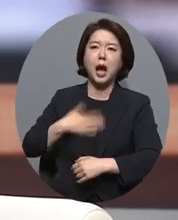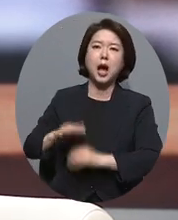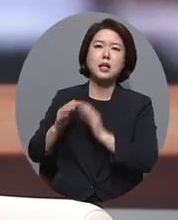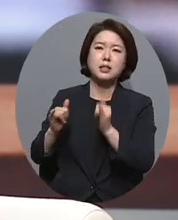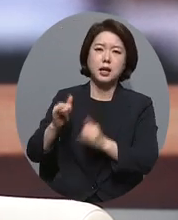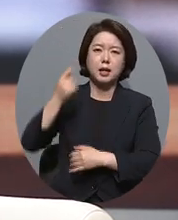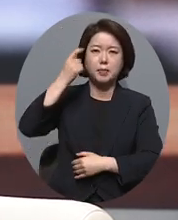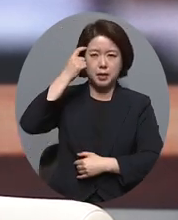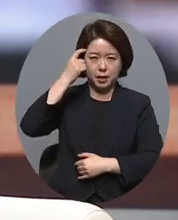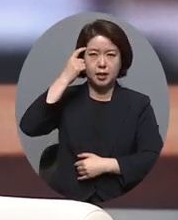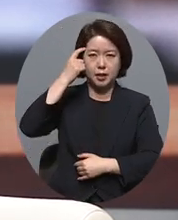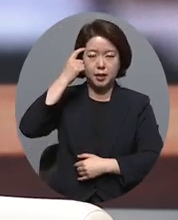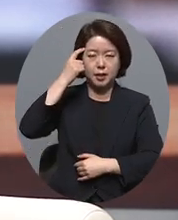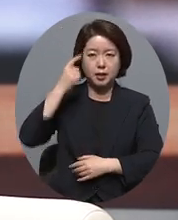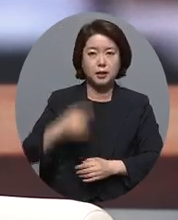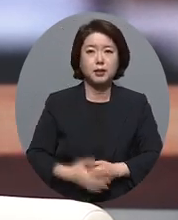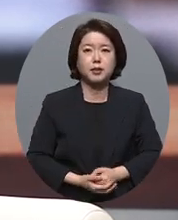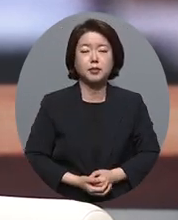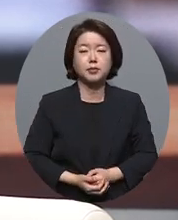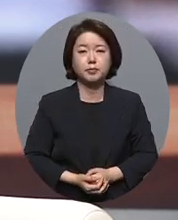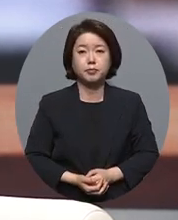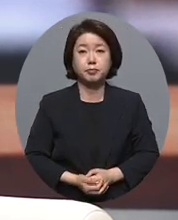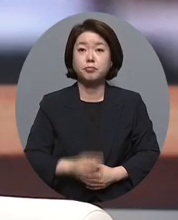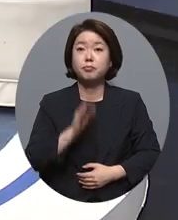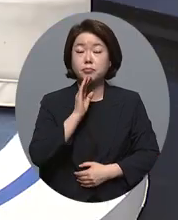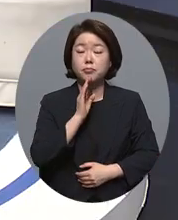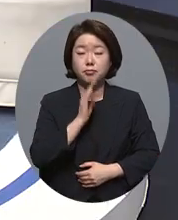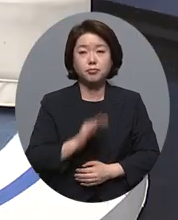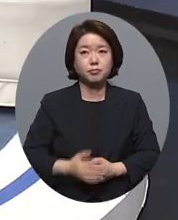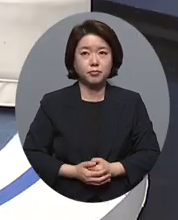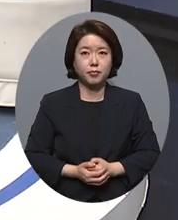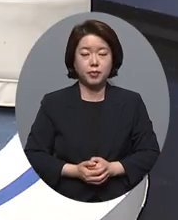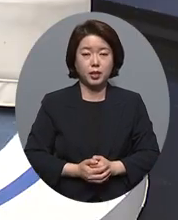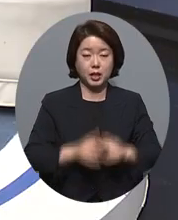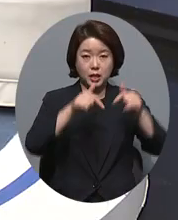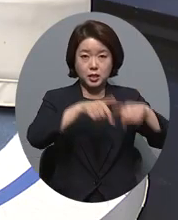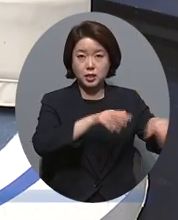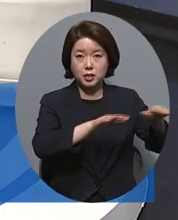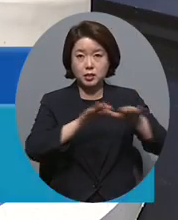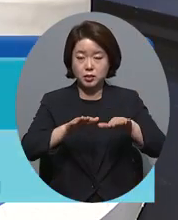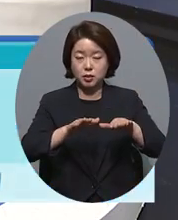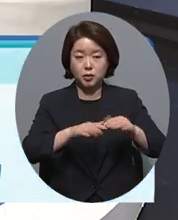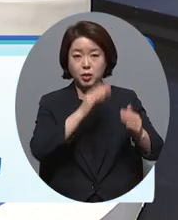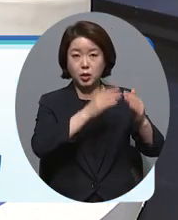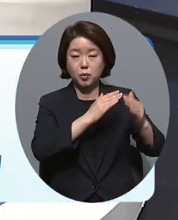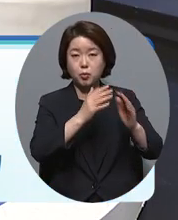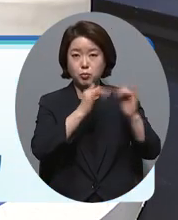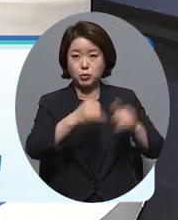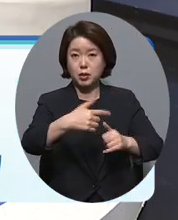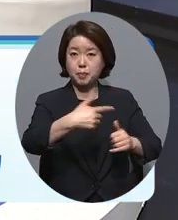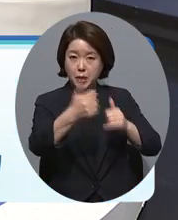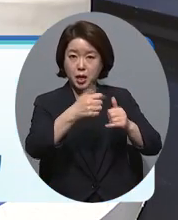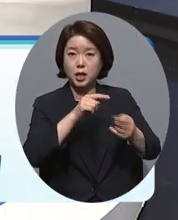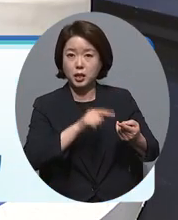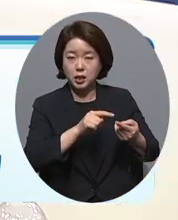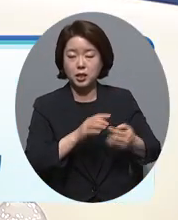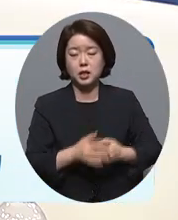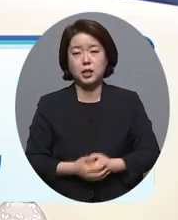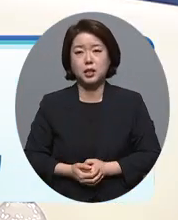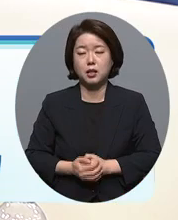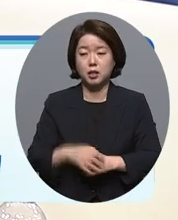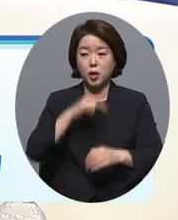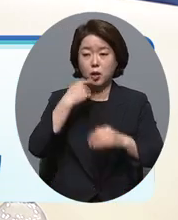인물이다라고 판단한 것이라고 볼 수 있겠죠 그렇죠 그 서해 그 공무원 피격 사건이 사실은